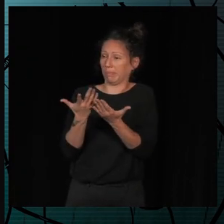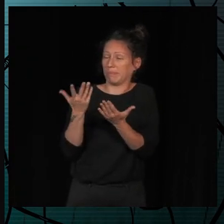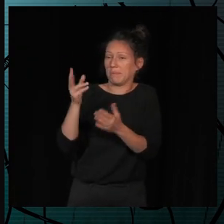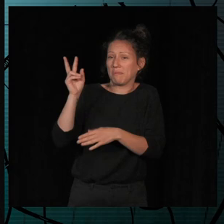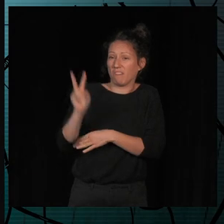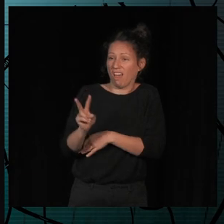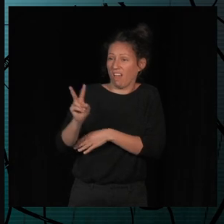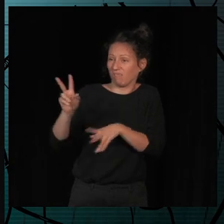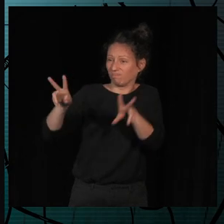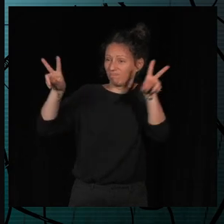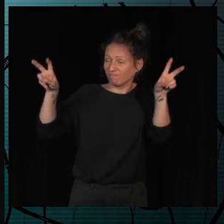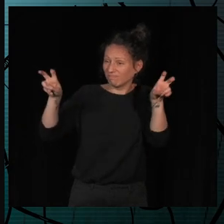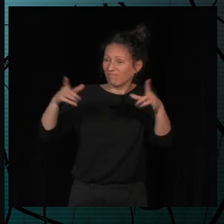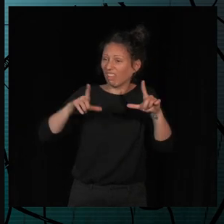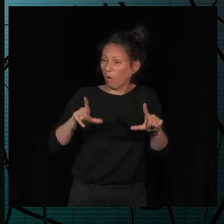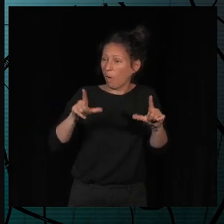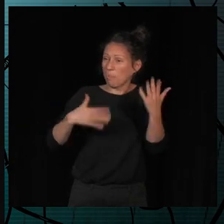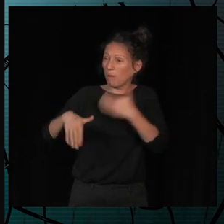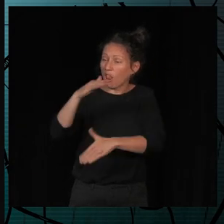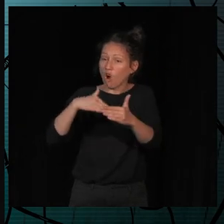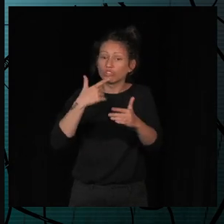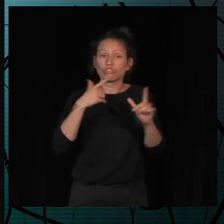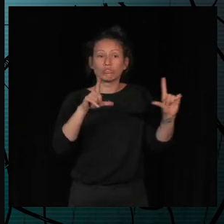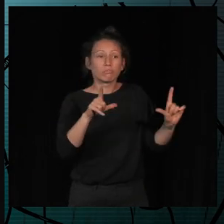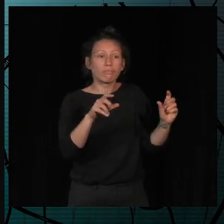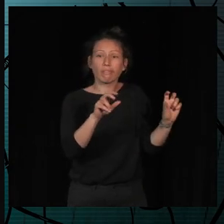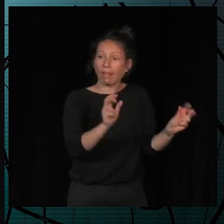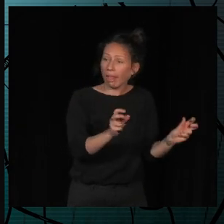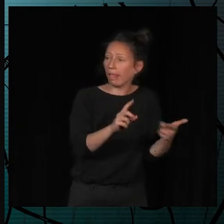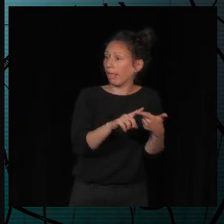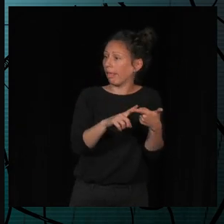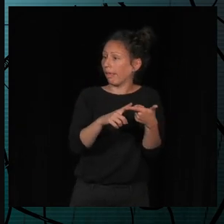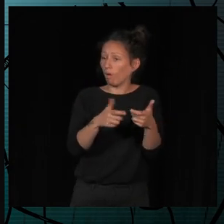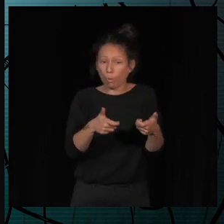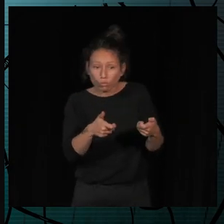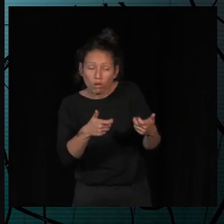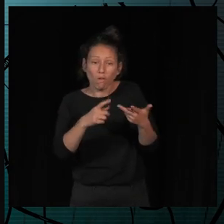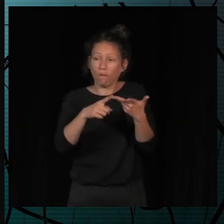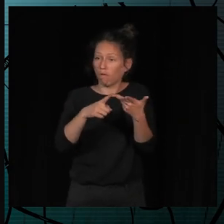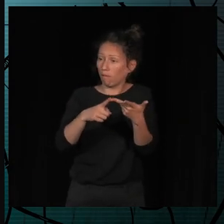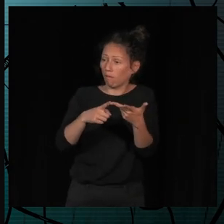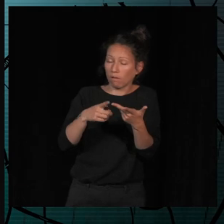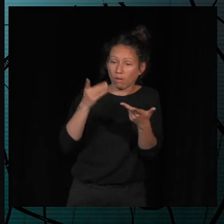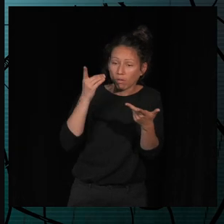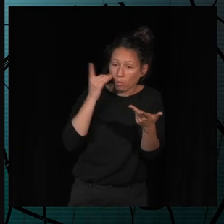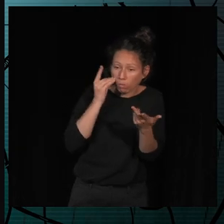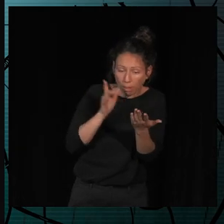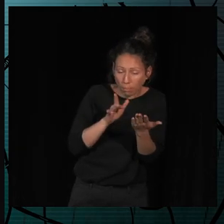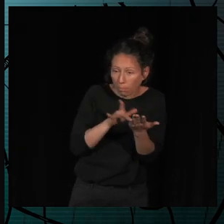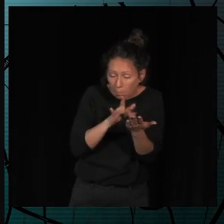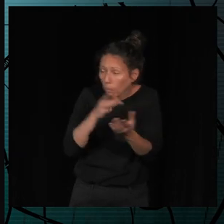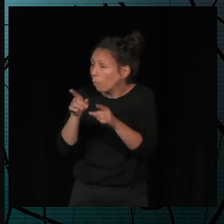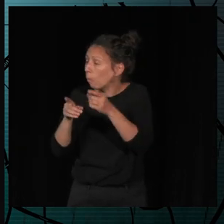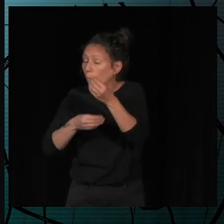enfin à la fois tout dire et rien dire on mélange la notion de télévision de smartphone de tablette de console sans forcément toujours faire les efforts